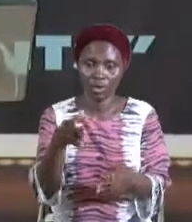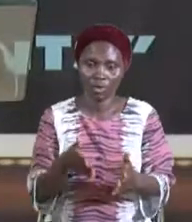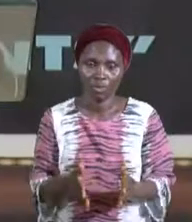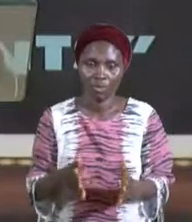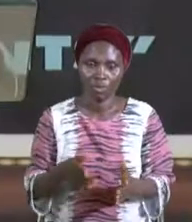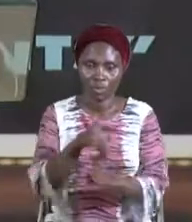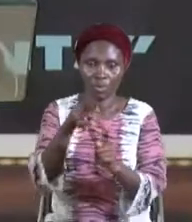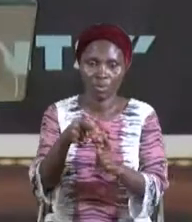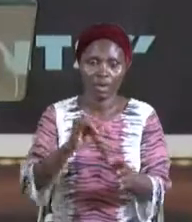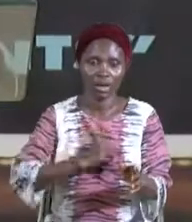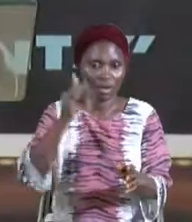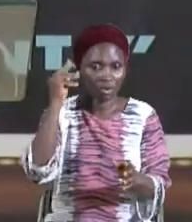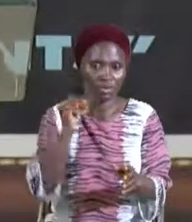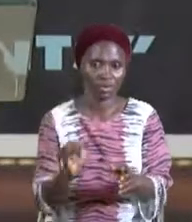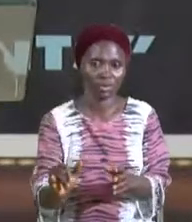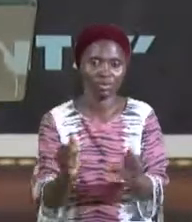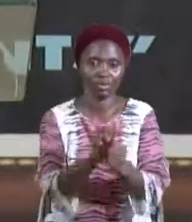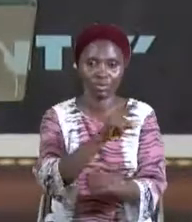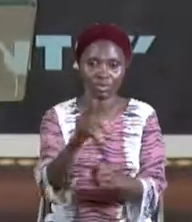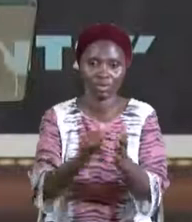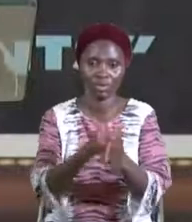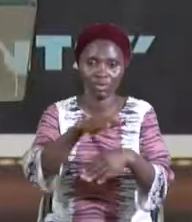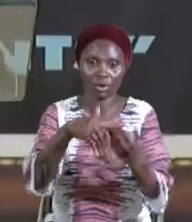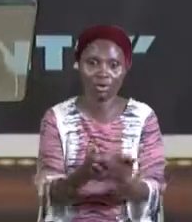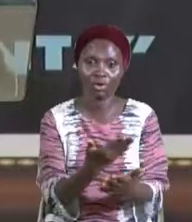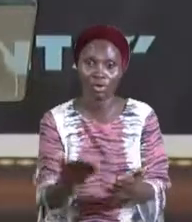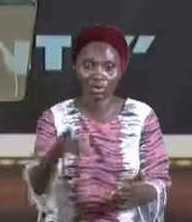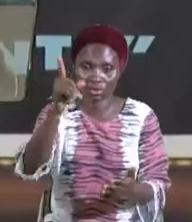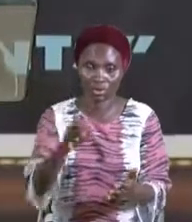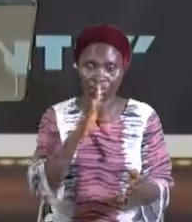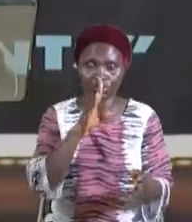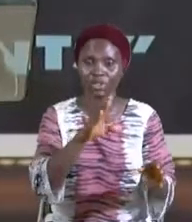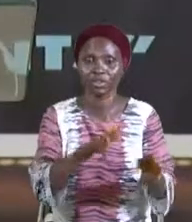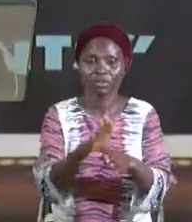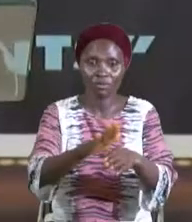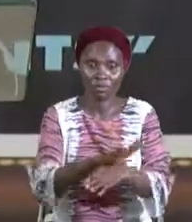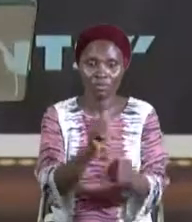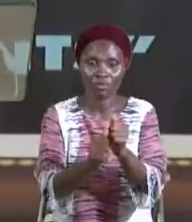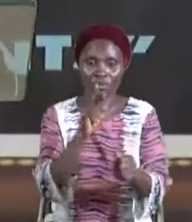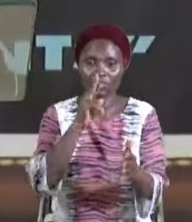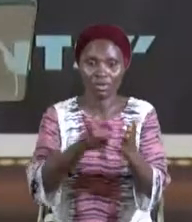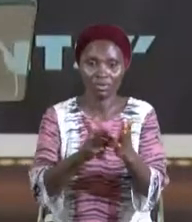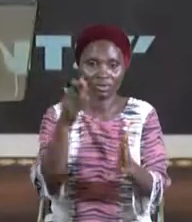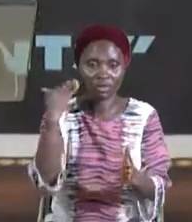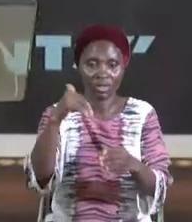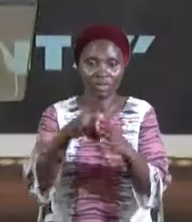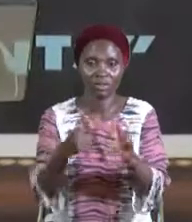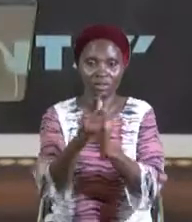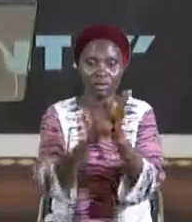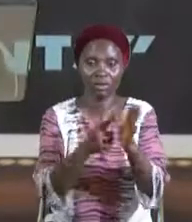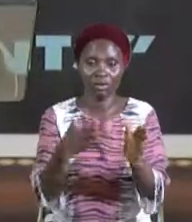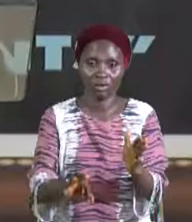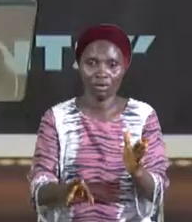vous, qu'il fallait que s'accomplisse tout ce qui est écrit de moi dans la loi de